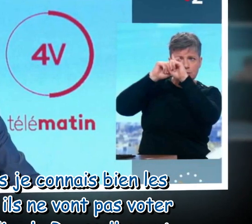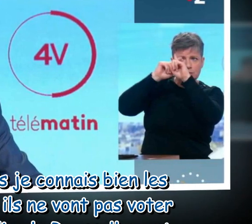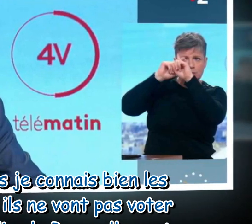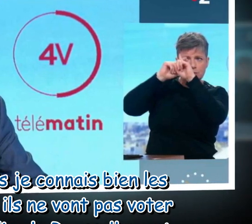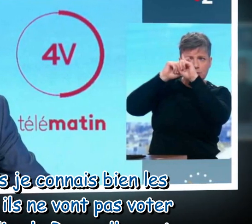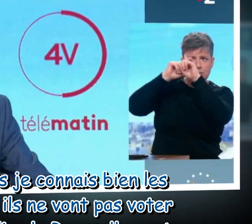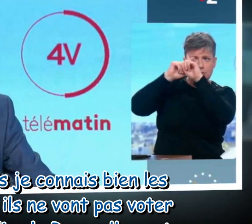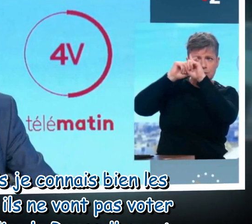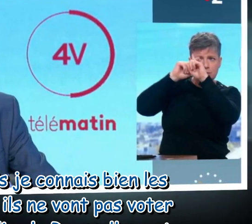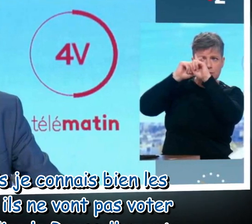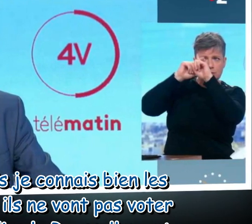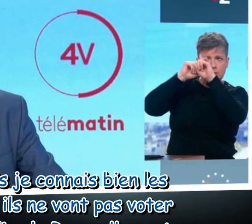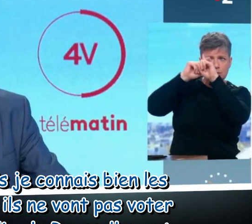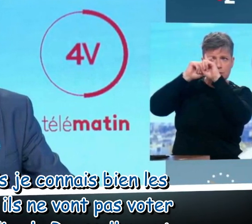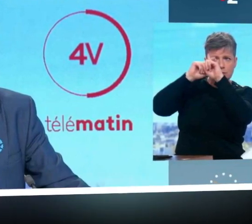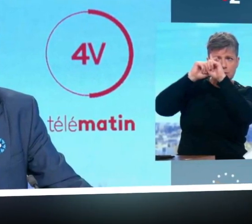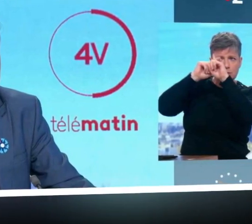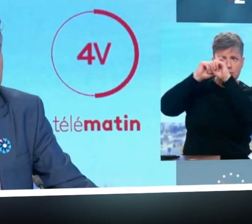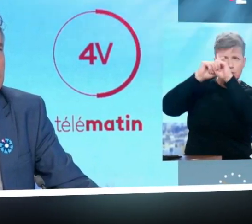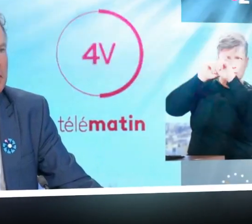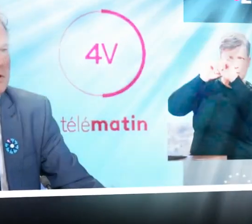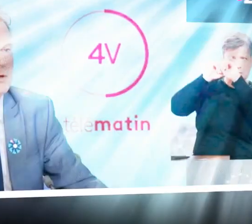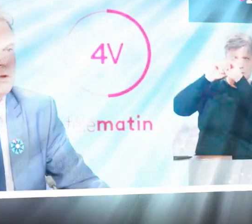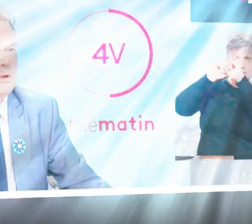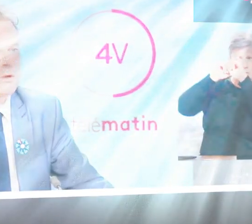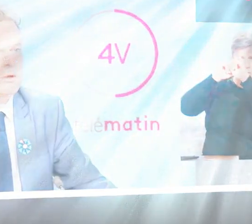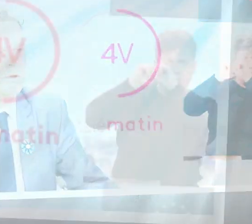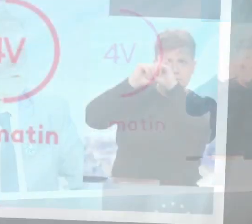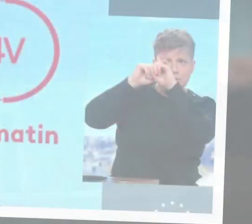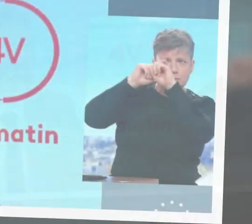si est-il à dire le roussellement.